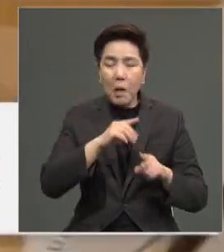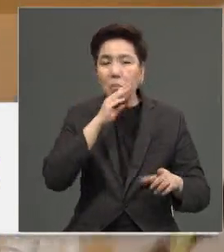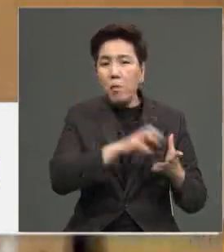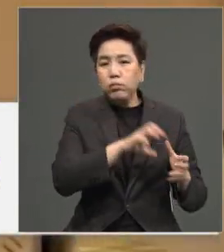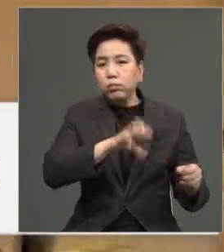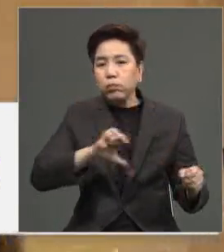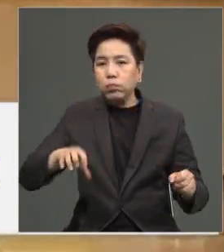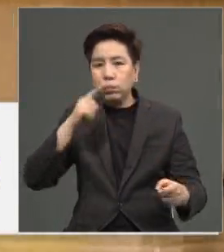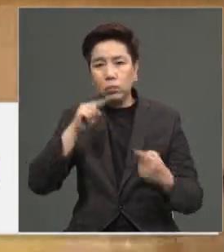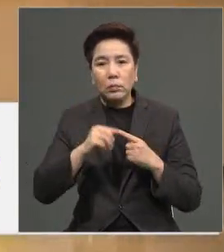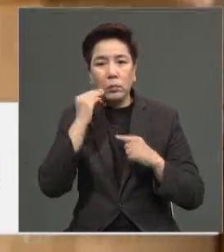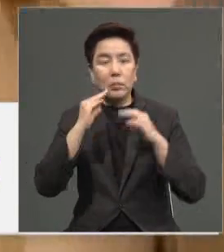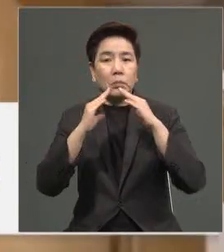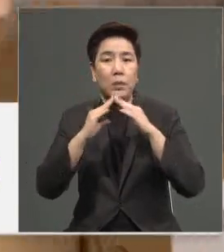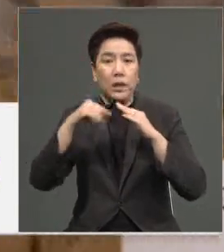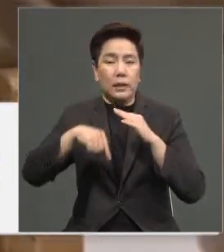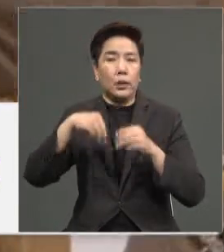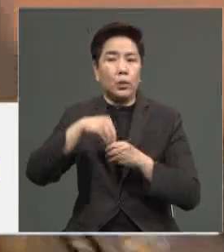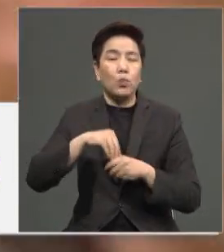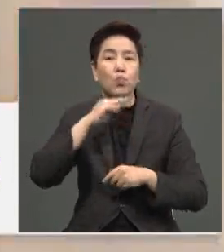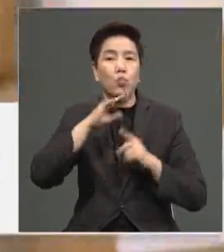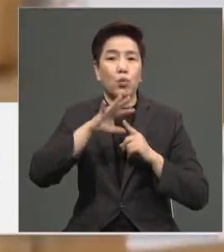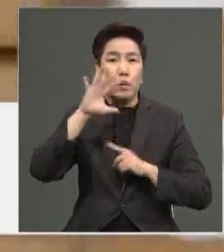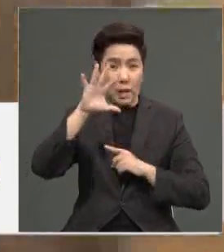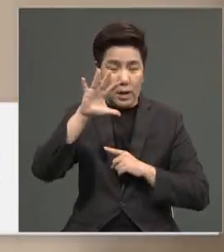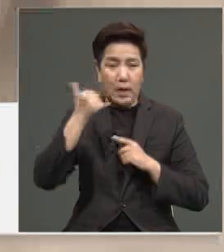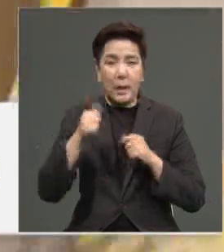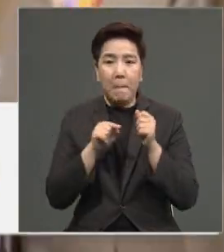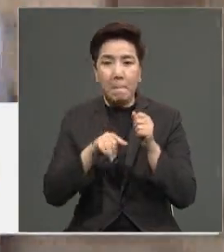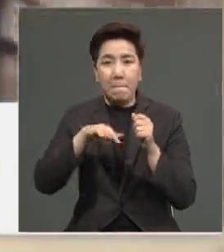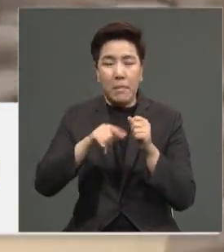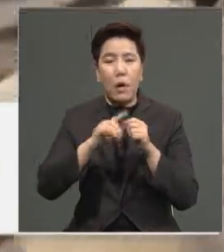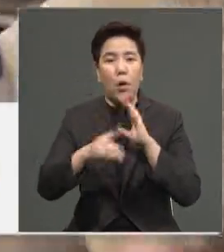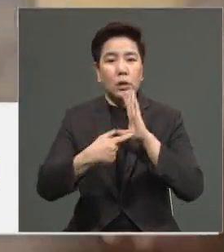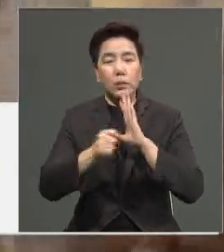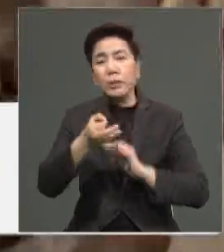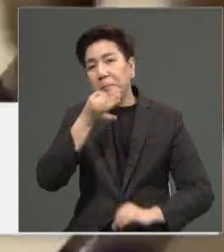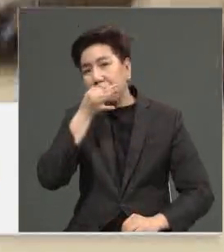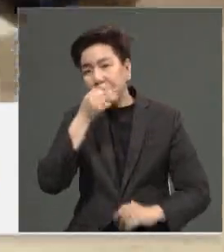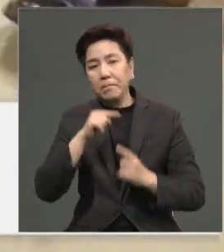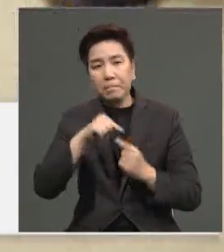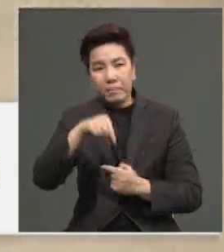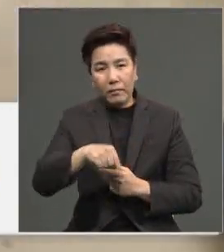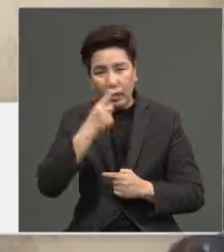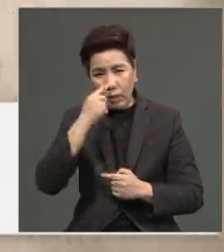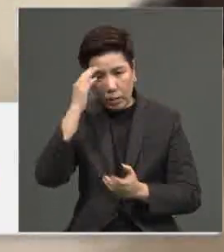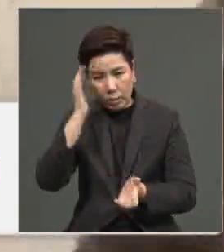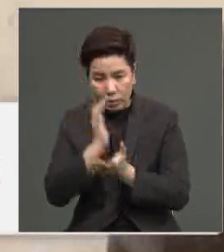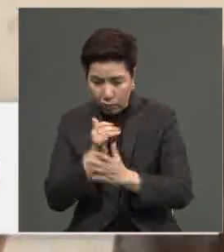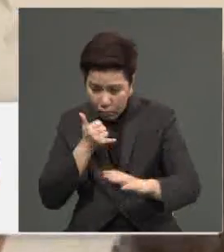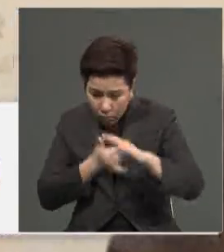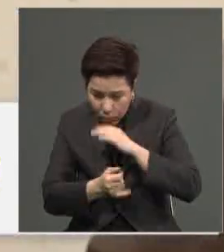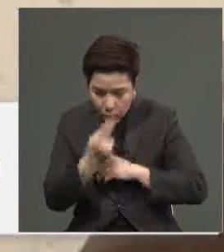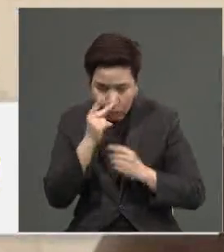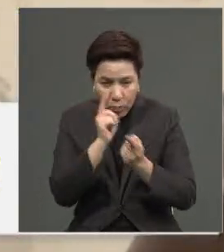แอบอ้างบ้านหลังนี้เนี่ยอยู่ในหมู่ 5ตำบลพันท้ายนรสิงห์อำเภอเมืองสมุทรสาครที่จังหวัดสมุทรสาครตำรวจเนี่ยสืบเจอ